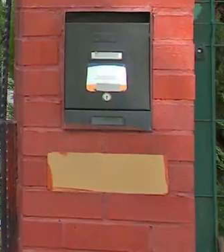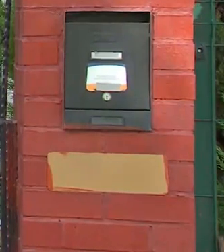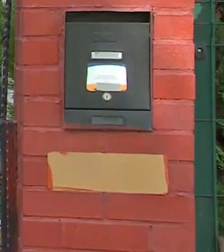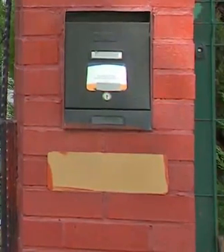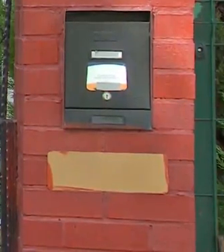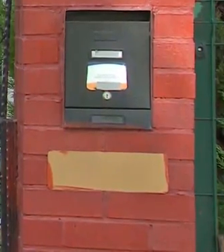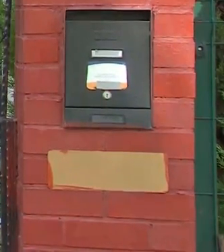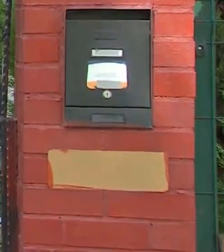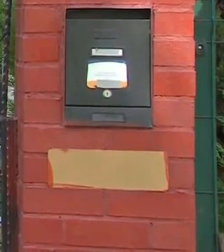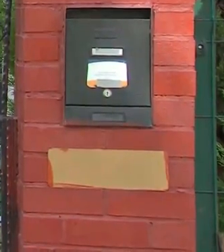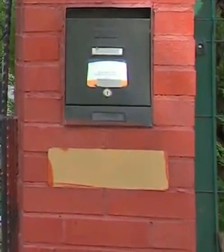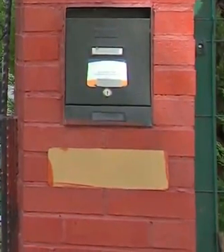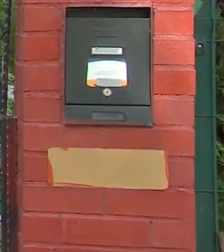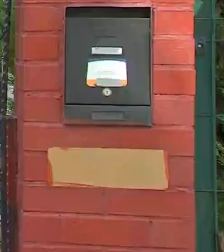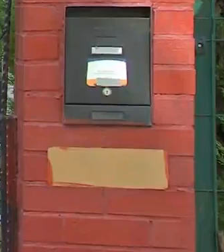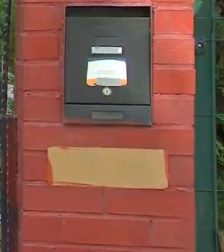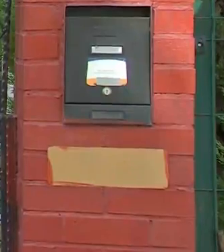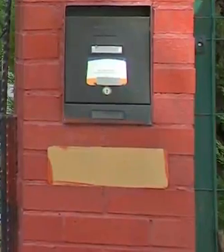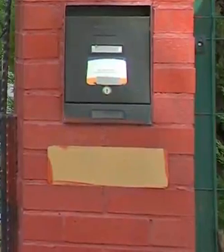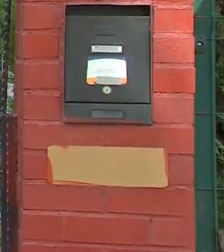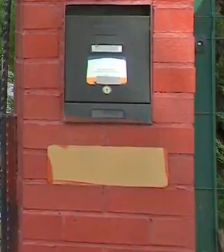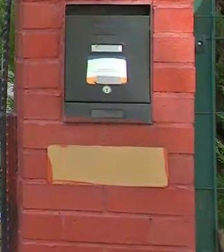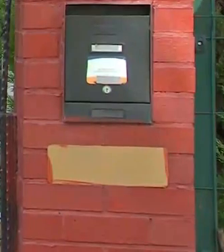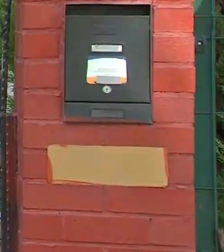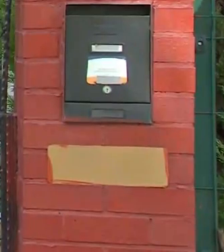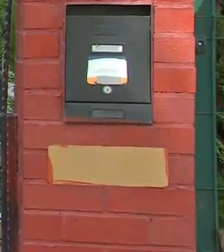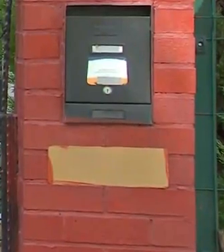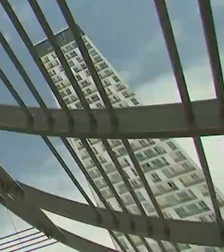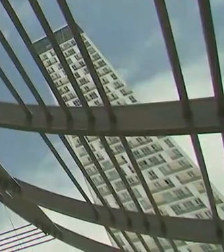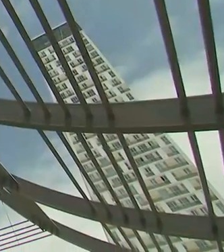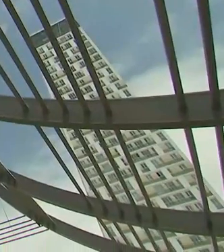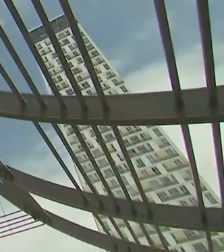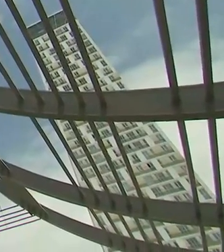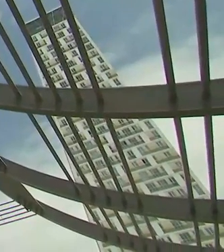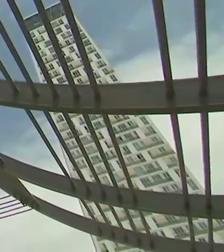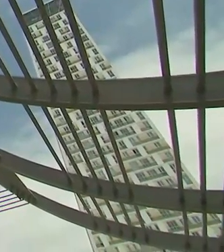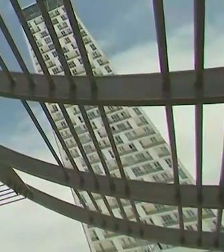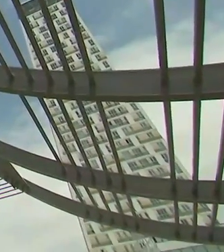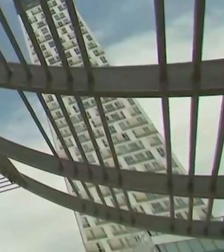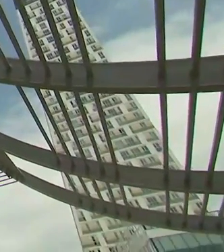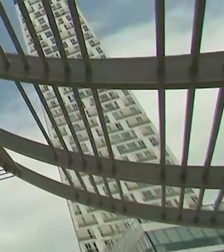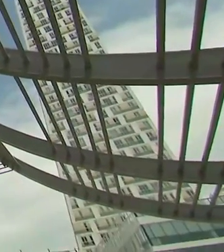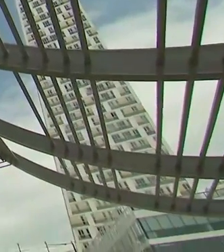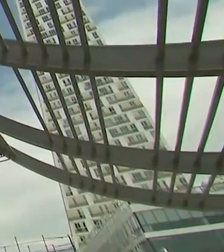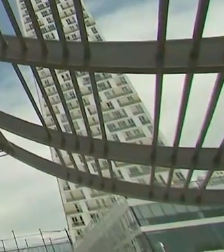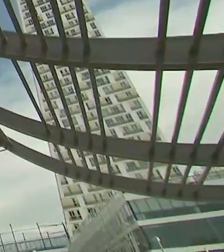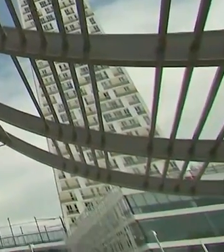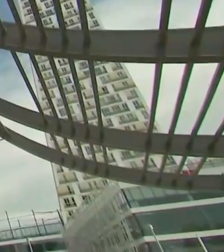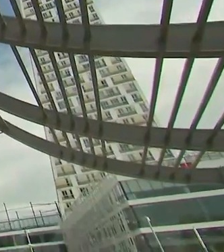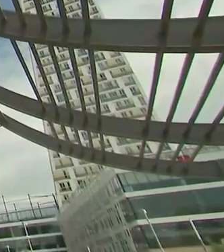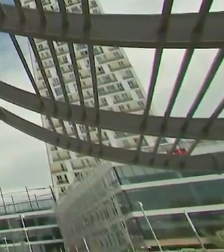Zehra'yı içeri alınca başını sokağa doğru şöyle bir uzattı meraklı ama Ömer gitmişti. Holding'in dış